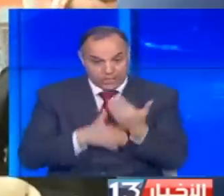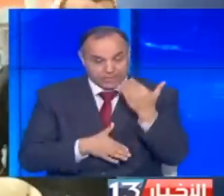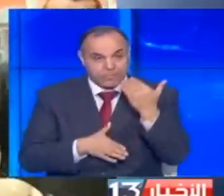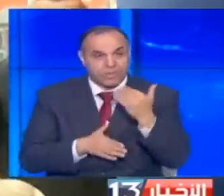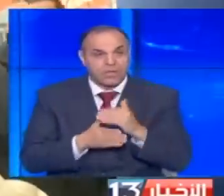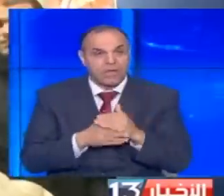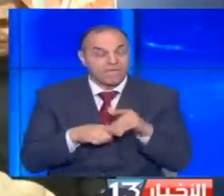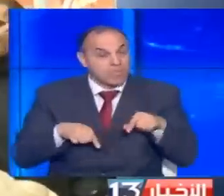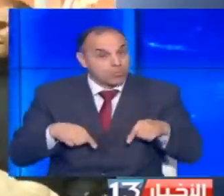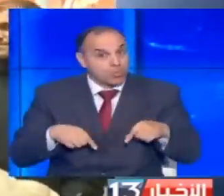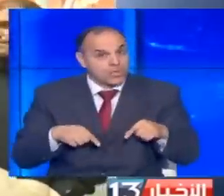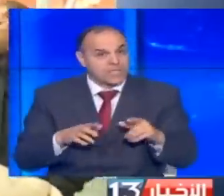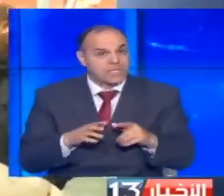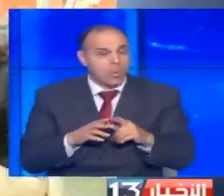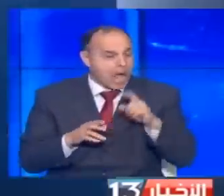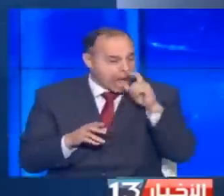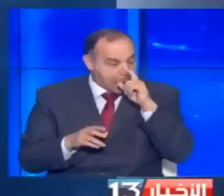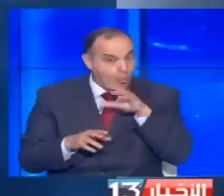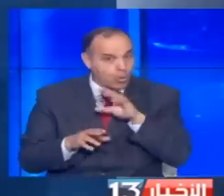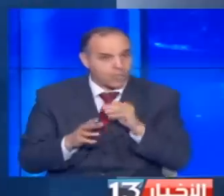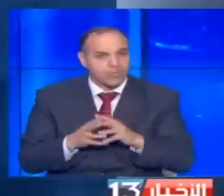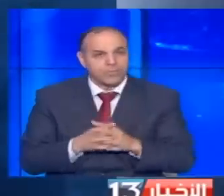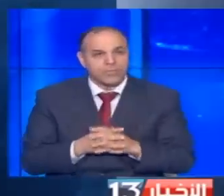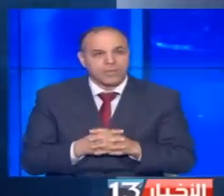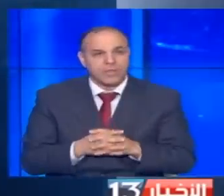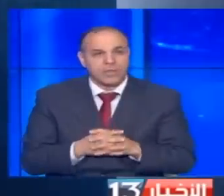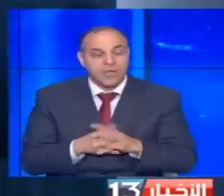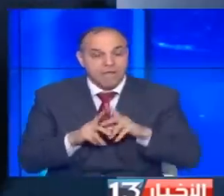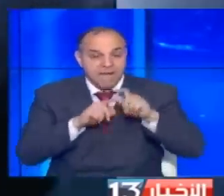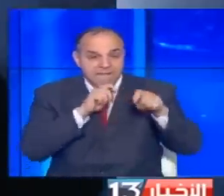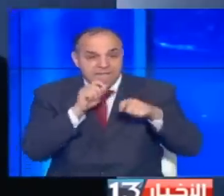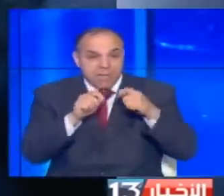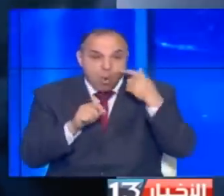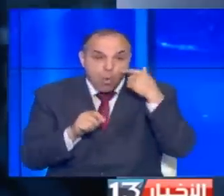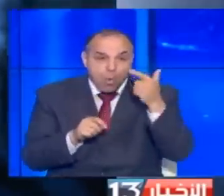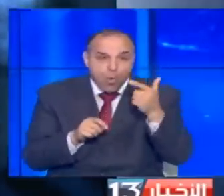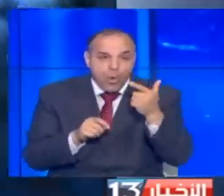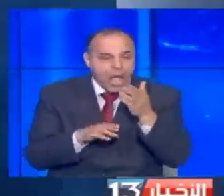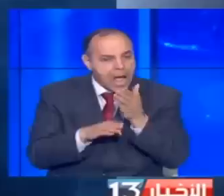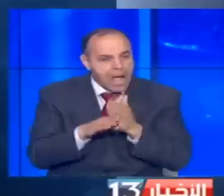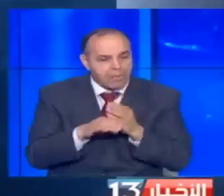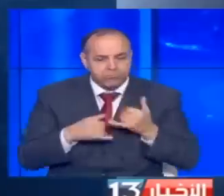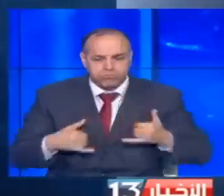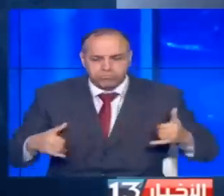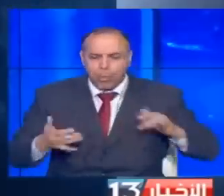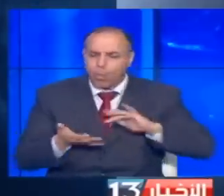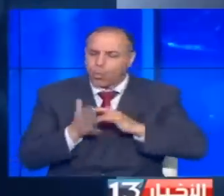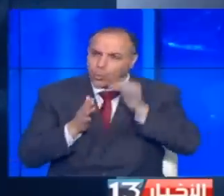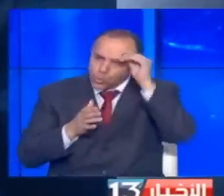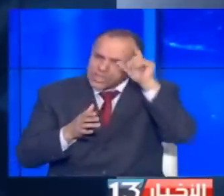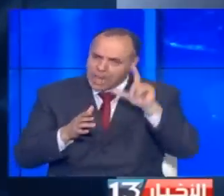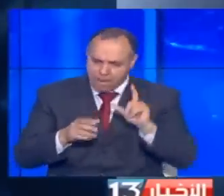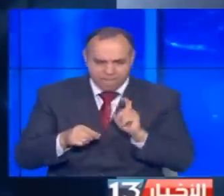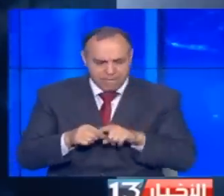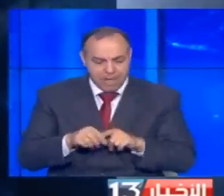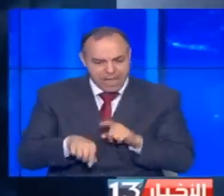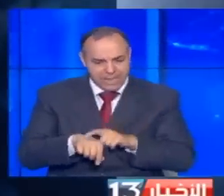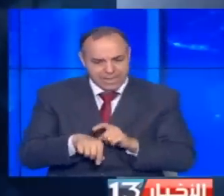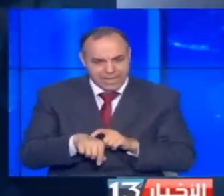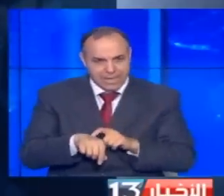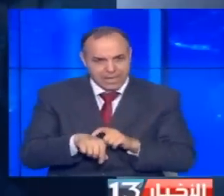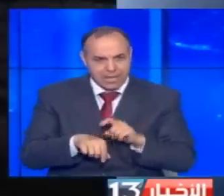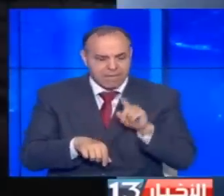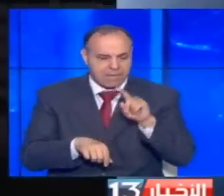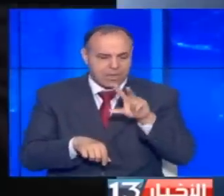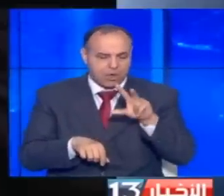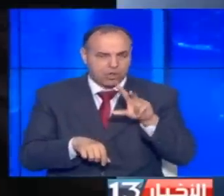الملاعب تونسي او عربي في المداخله سيكون حاضرا بالقاعات بكامل الجمهوريه انطلاقا من الثالث والعشرين